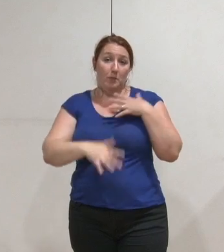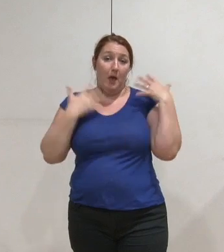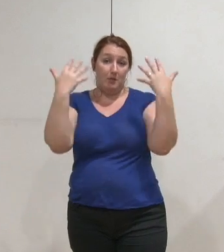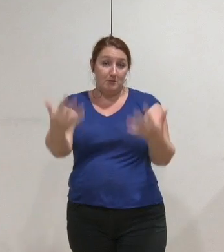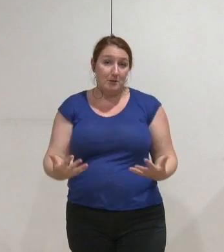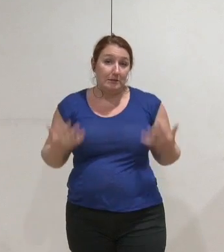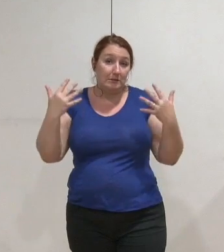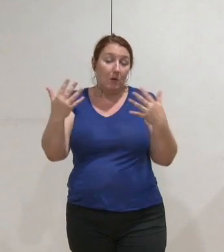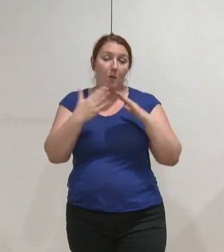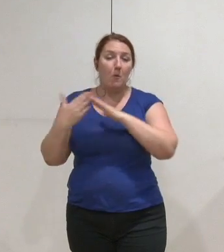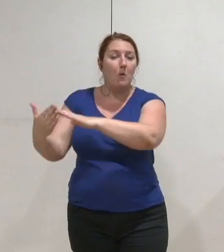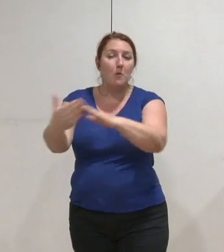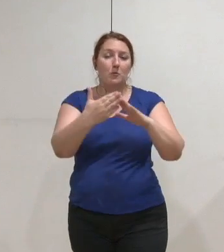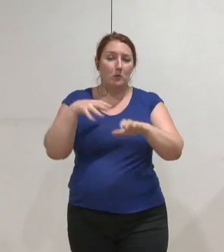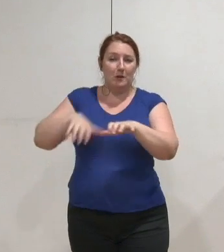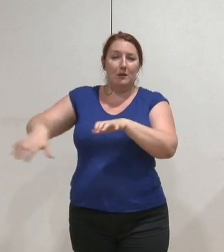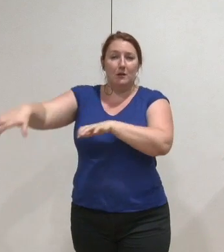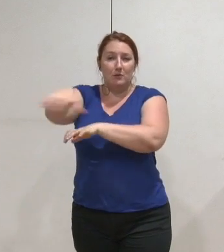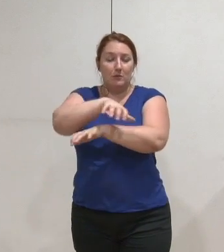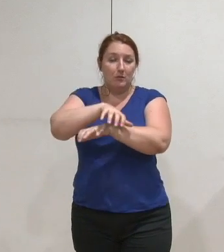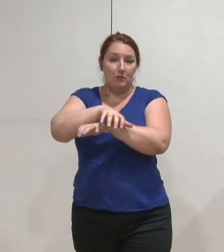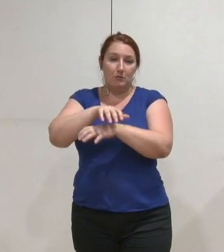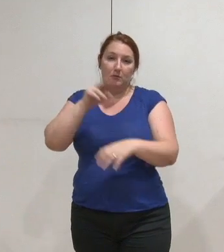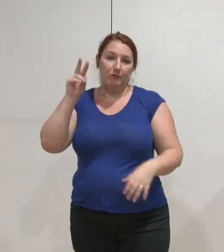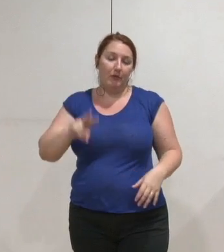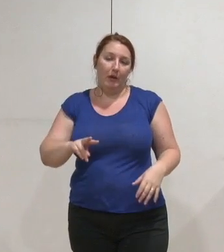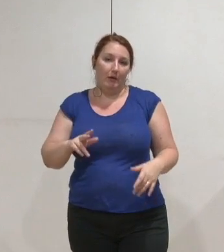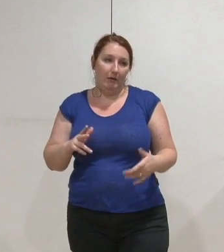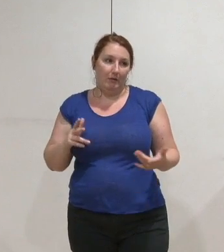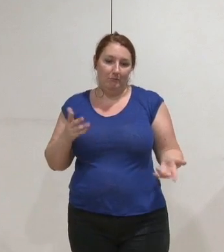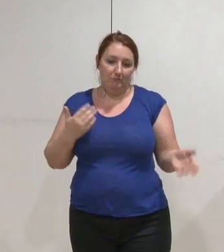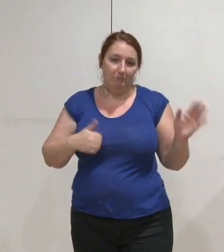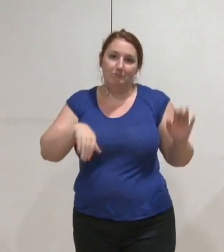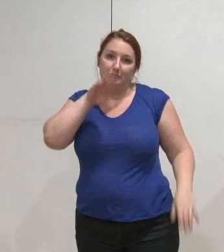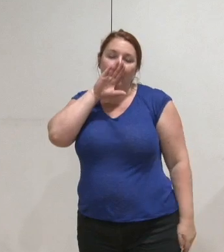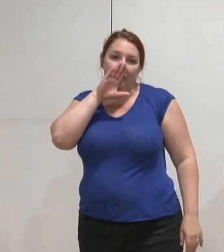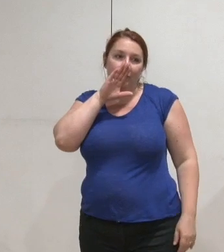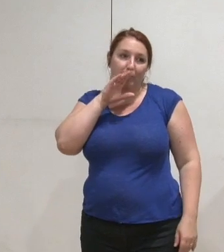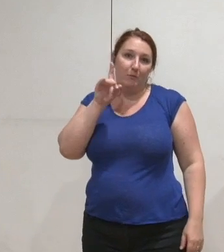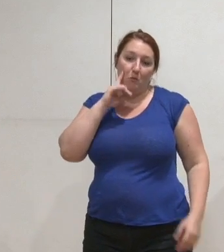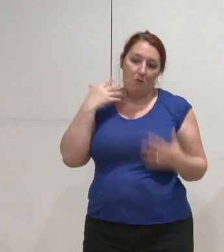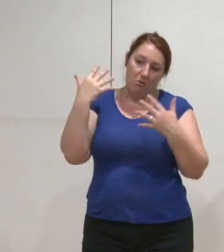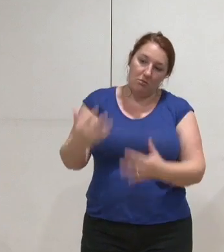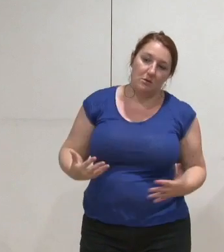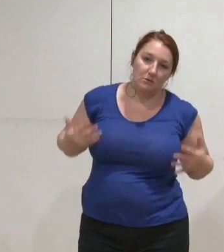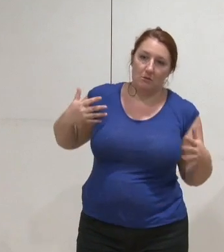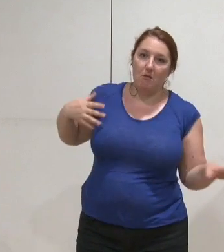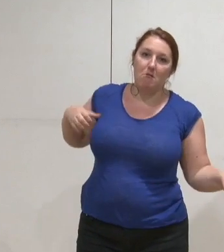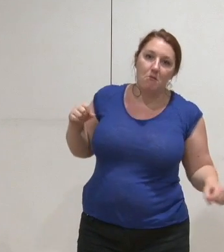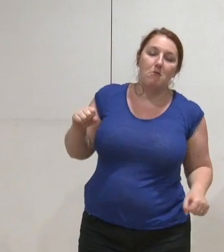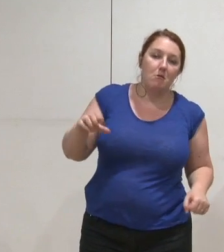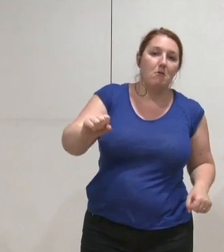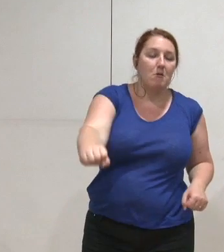qu'avait la communauté d'agglomération dans son intégration évidemment a des conséquences et n'est sans doute pas étrangère au fait que à la